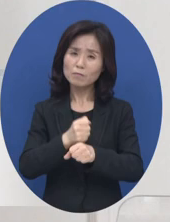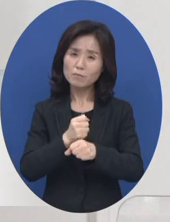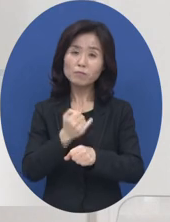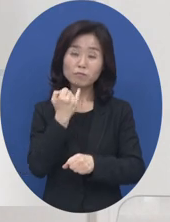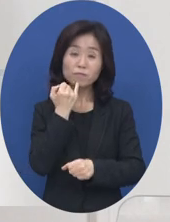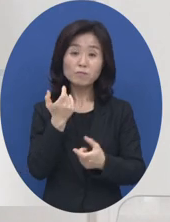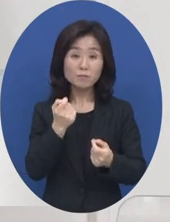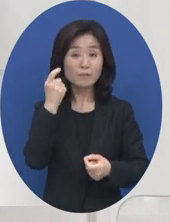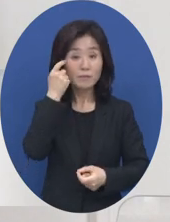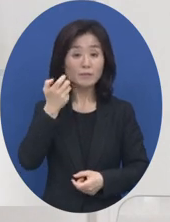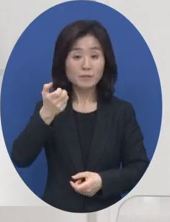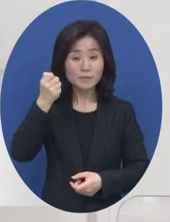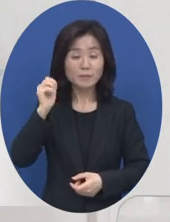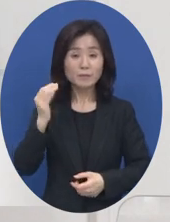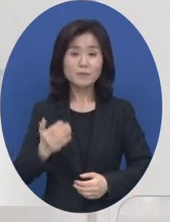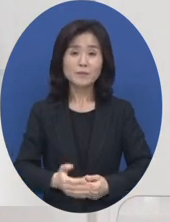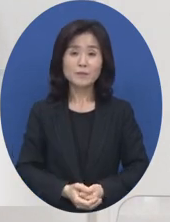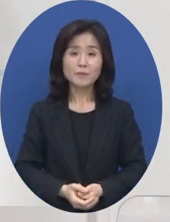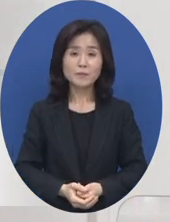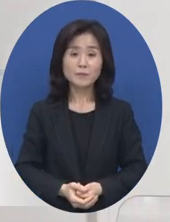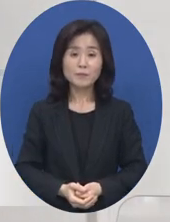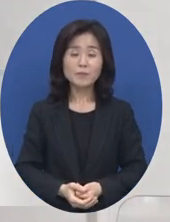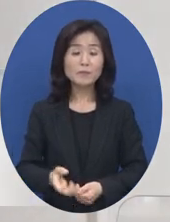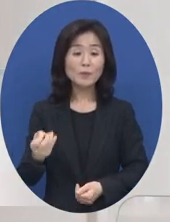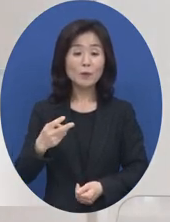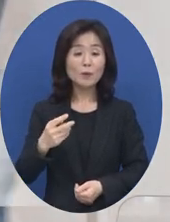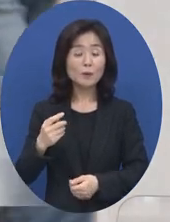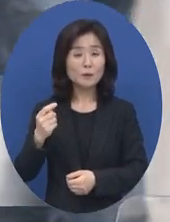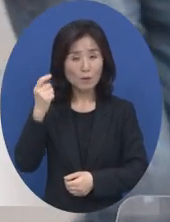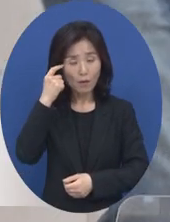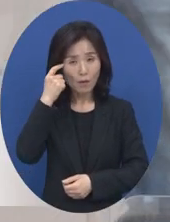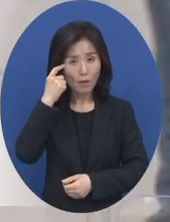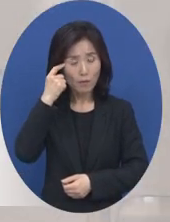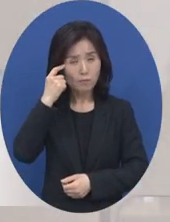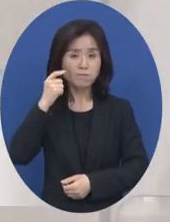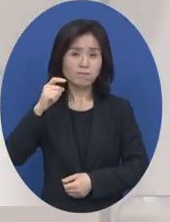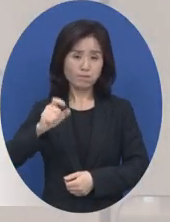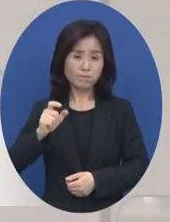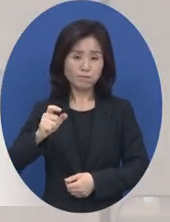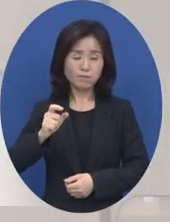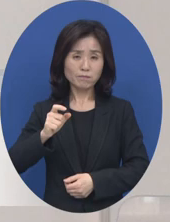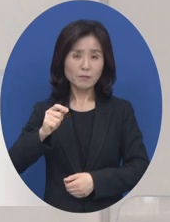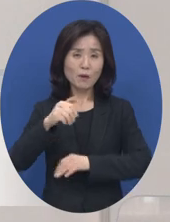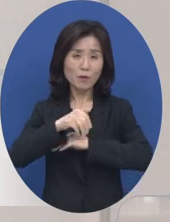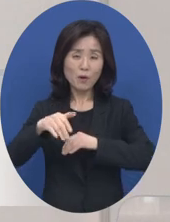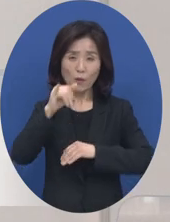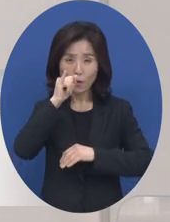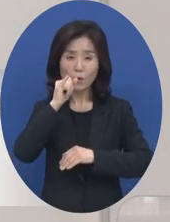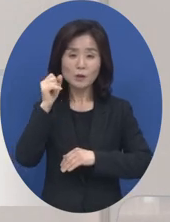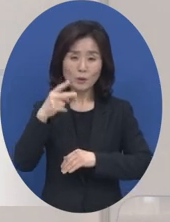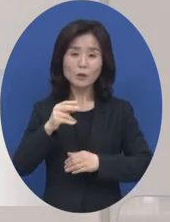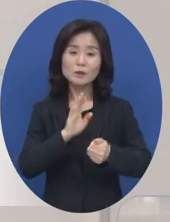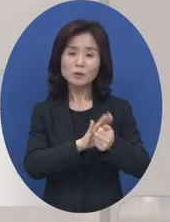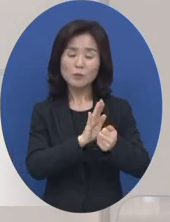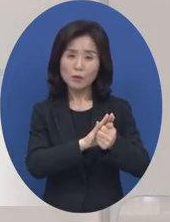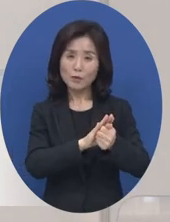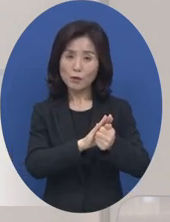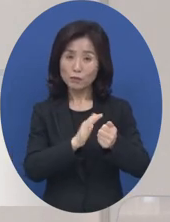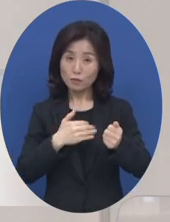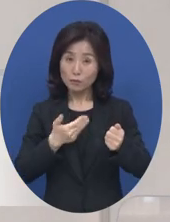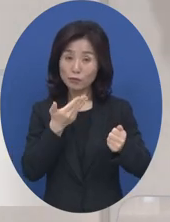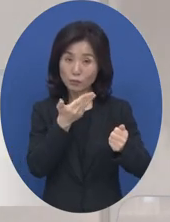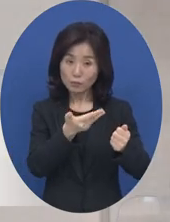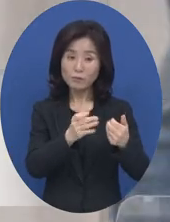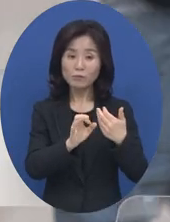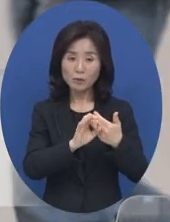어떨까 하는 생각을 갖고 있고, 의지하시는 바도 강하고, 또 우리 지원도 좀 결합이 되면 충분히